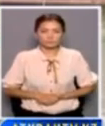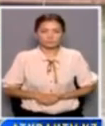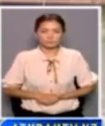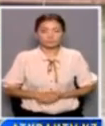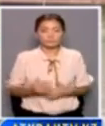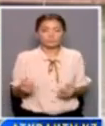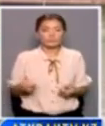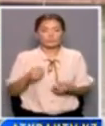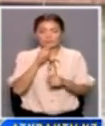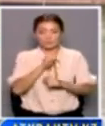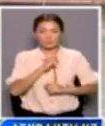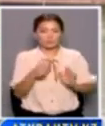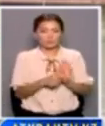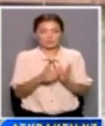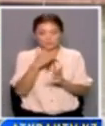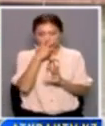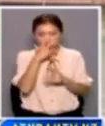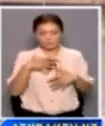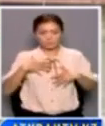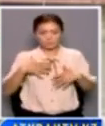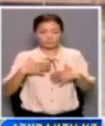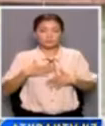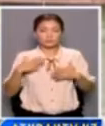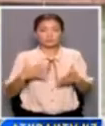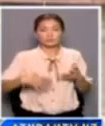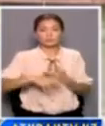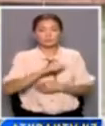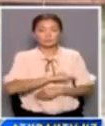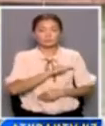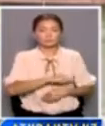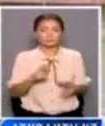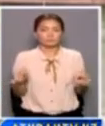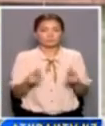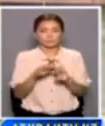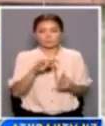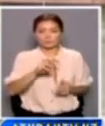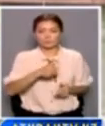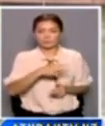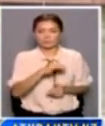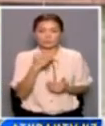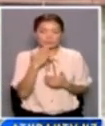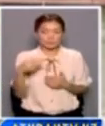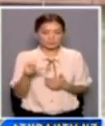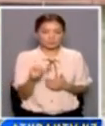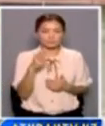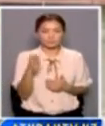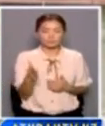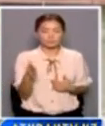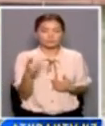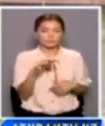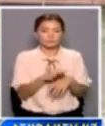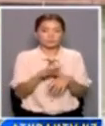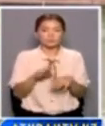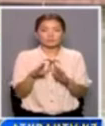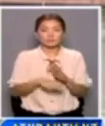К нам привезли 7 кислородных концентраторов. Выражаем благодарность работникам мечети Имангали. За последнюю неделю наблюдается спад